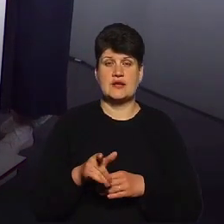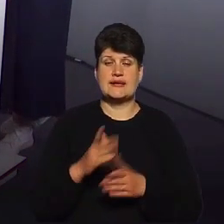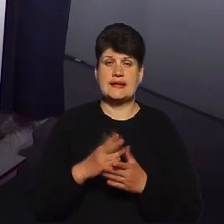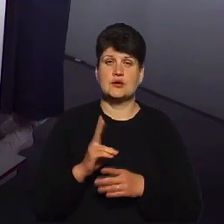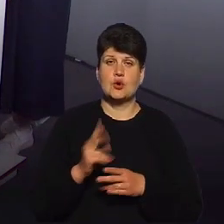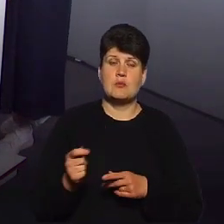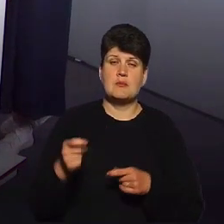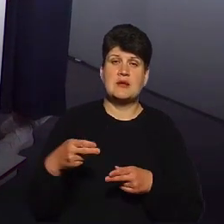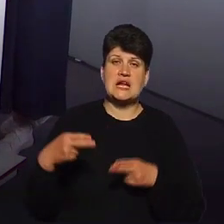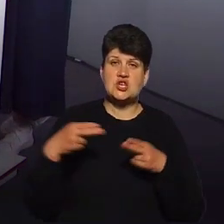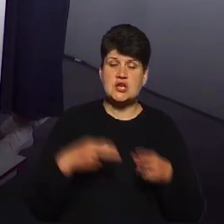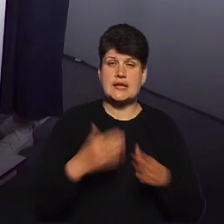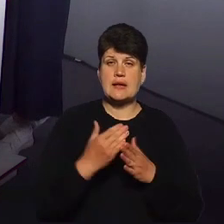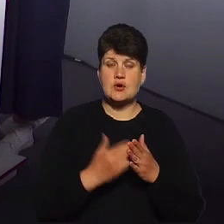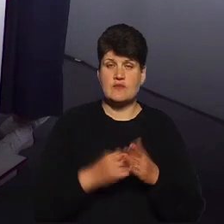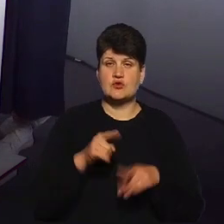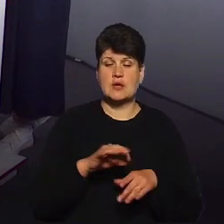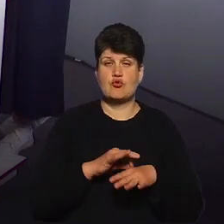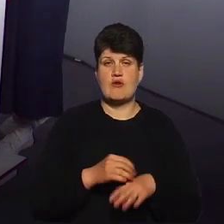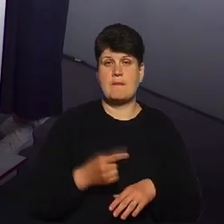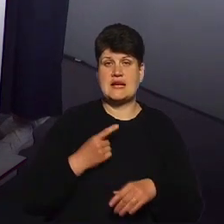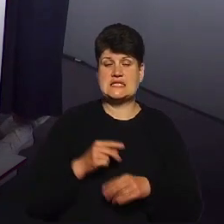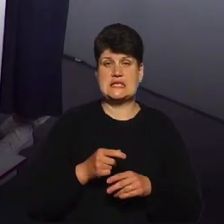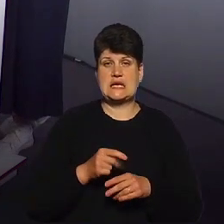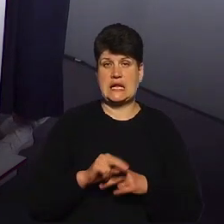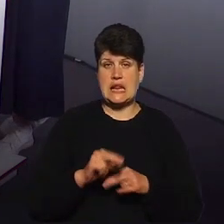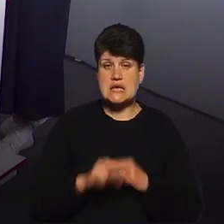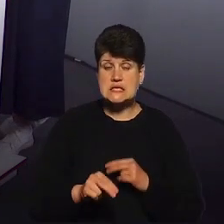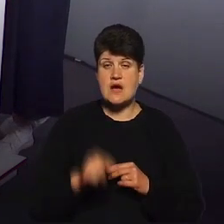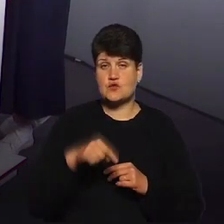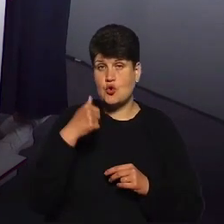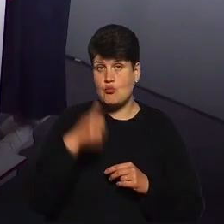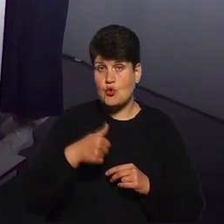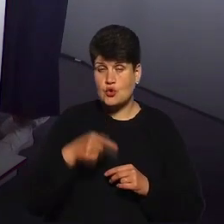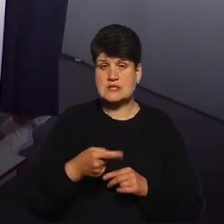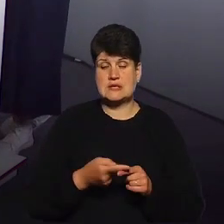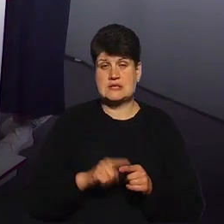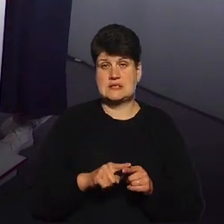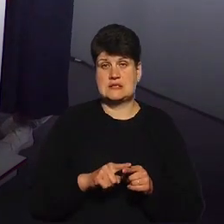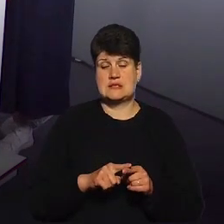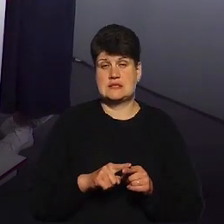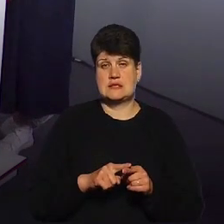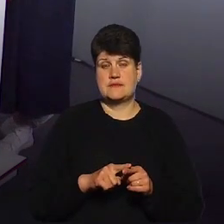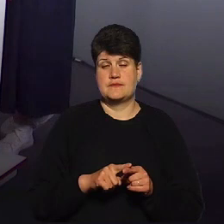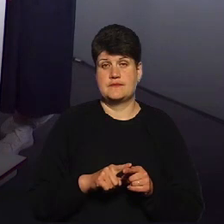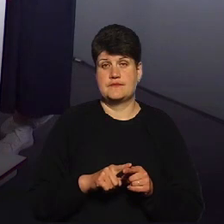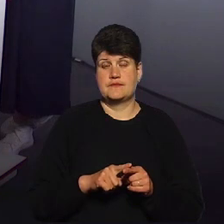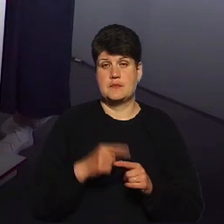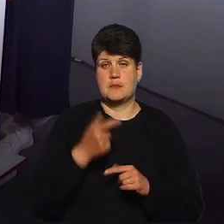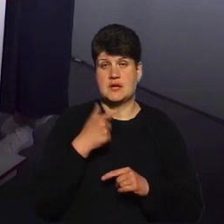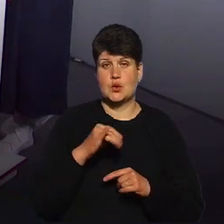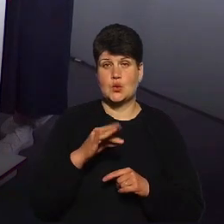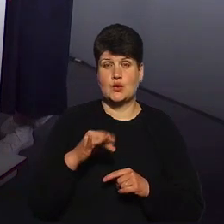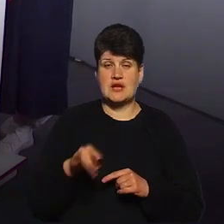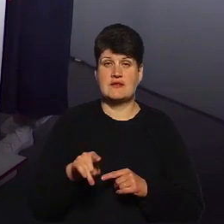ті проводять майстер-класи. Але цього року цю ініціативу прийняв пан Юрій, і він проводить